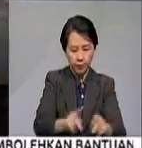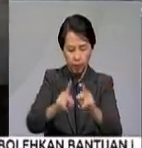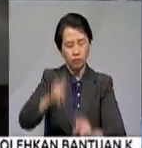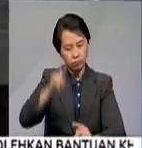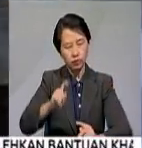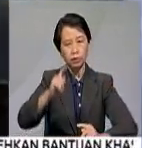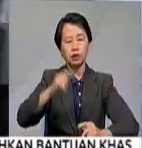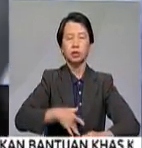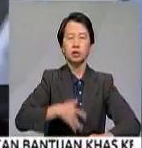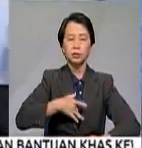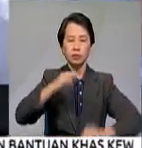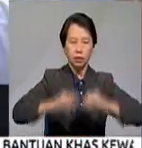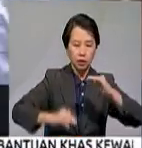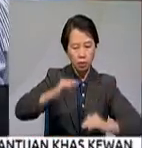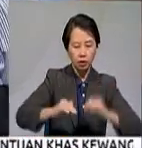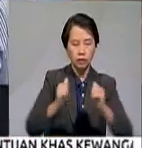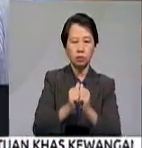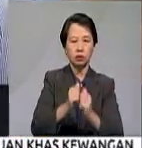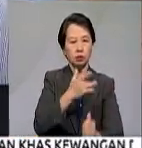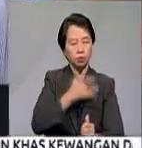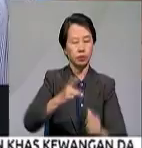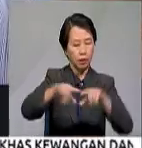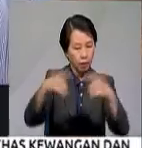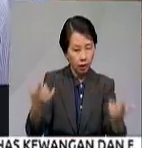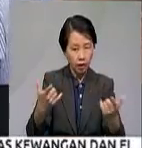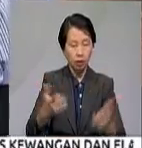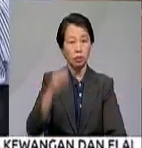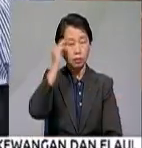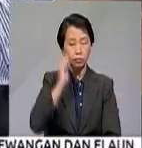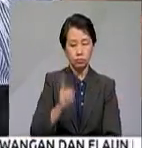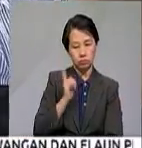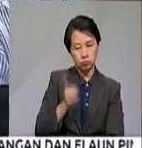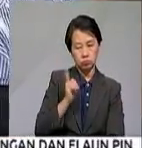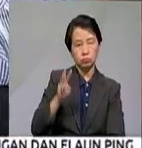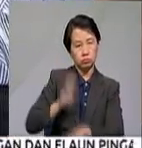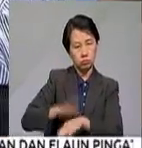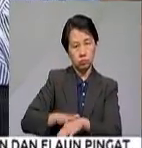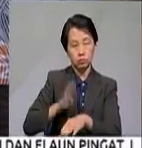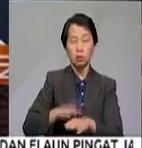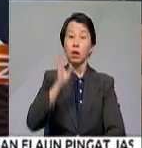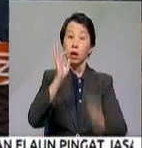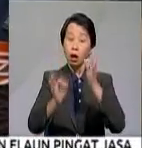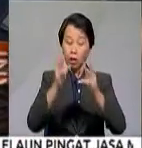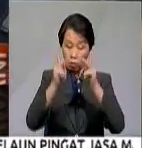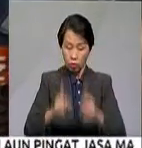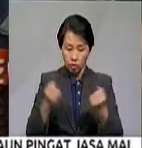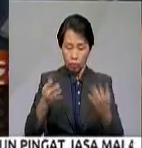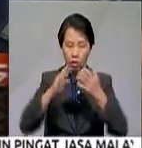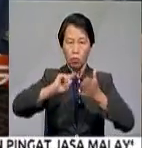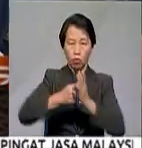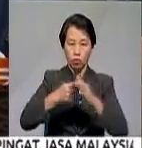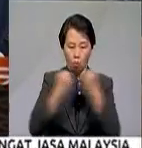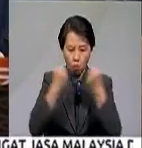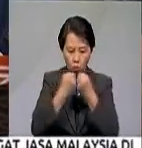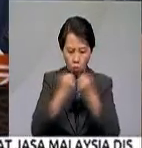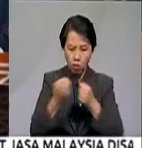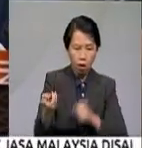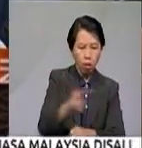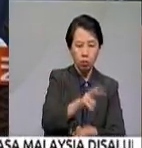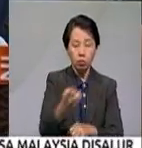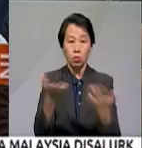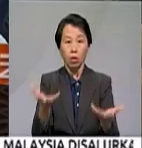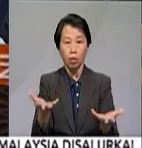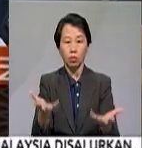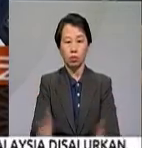rasa terhadap sentimen pihak lain. Tun Dr. Mahathir turut memberi amaran mengenai kesan sekiranya orang ramai mula bergaduh antara satu